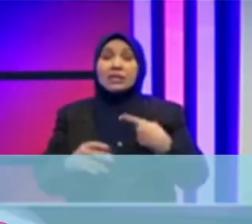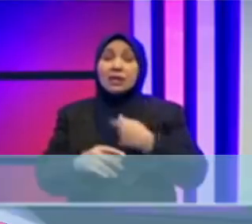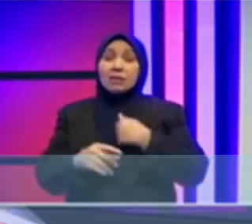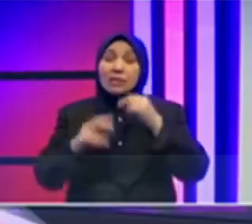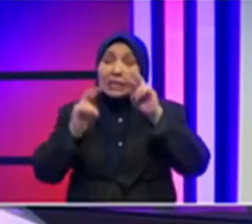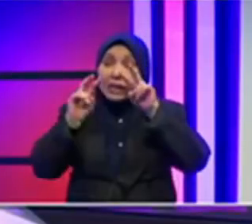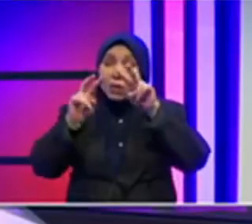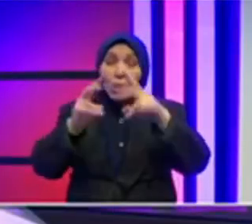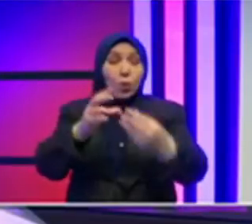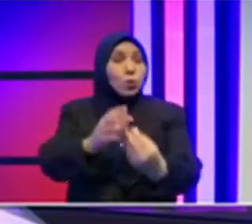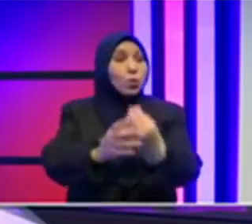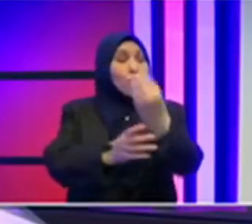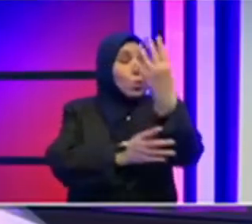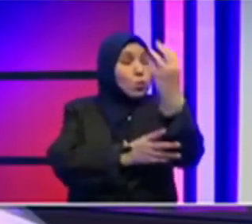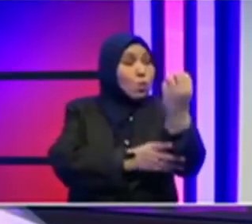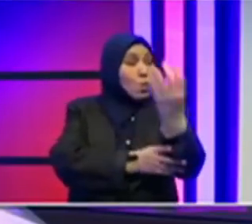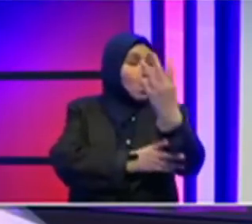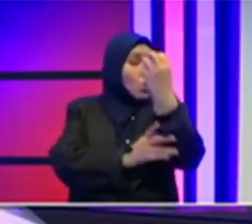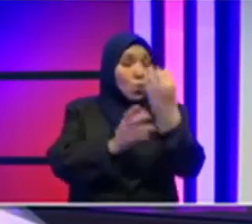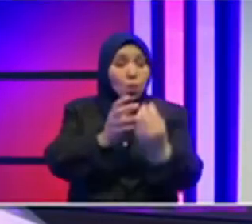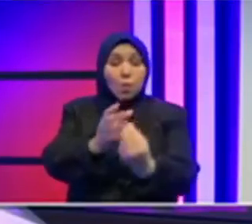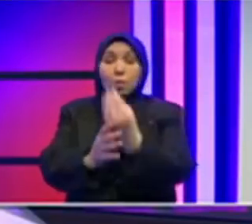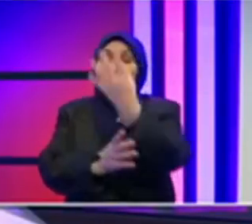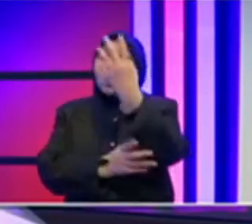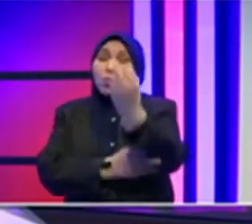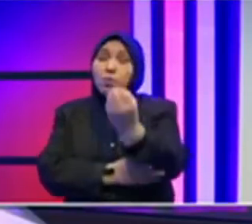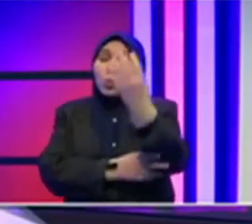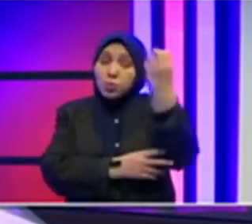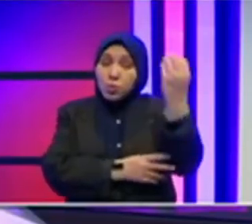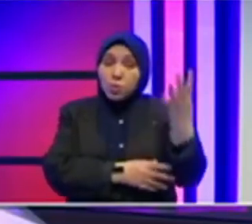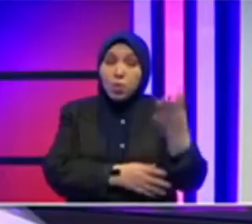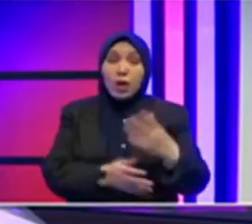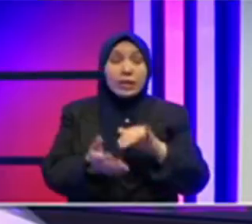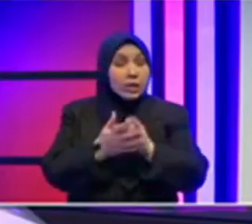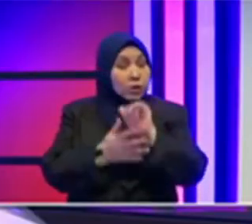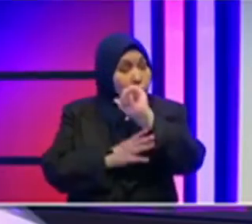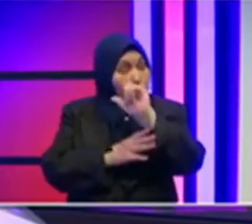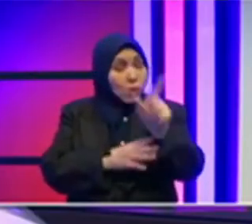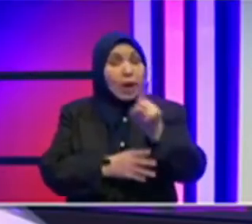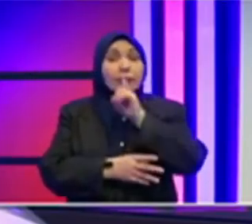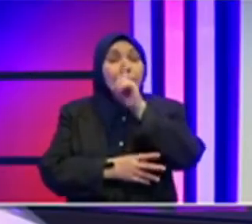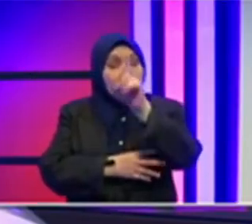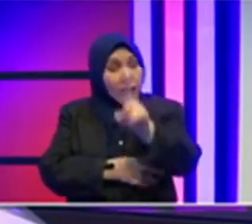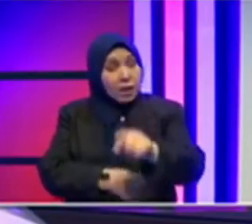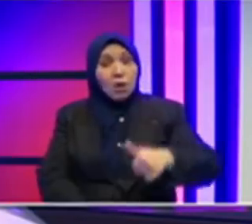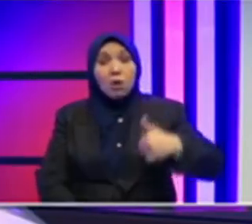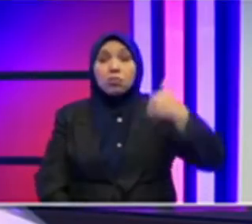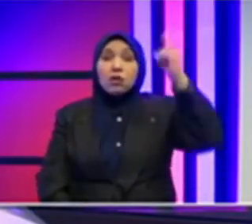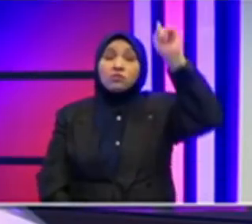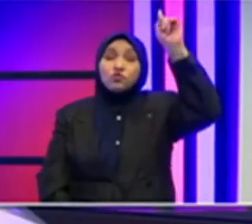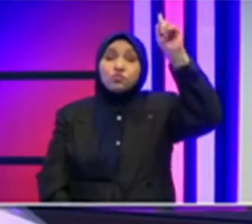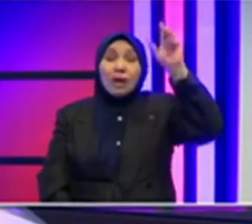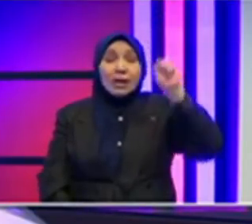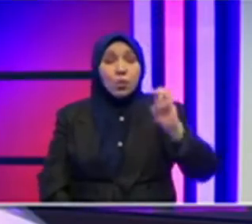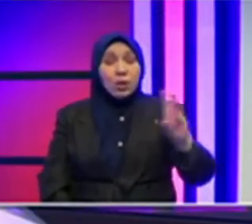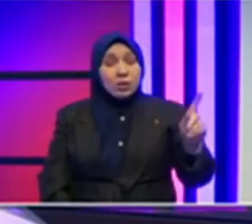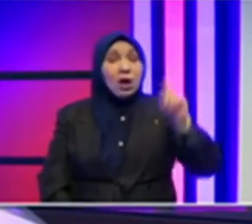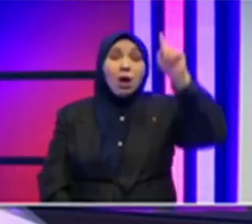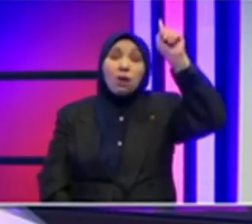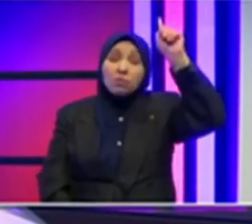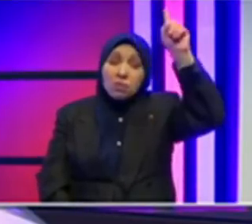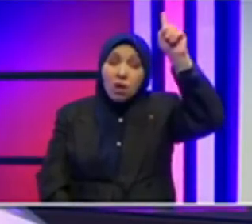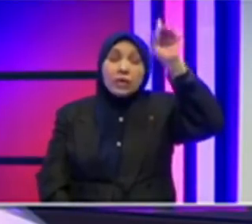tumbuh-tumbuhan. Zalika bi annallaha huwal haqq, itulah kebenaran Allah Subhanahu wa taala. Allah lah